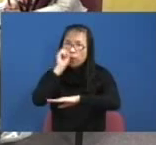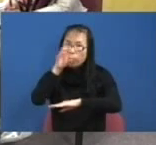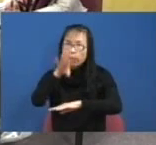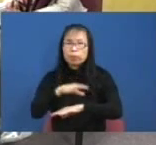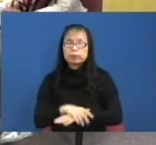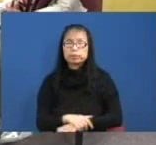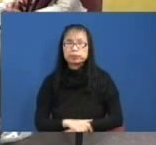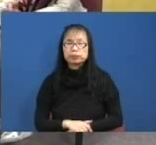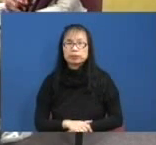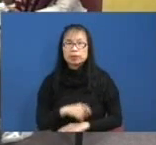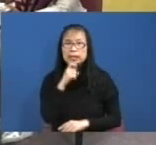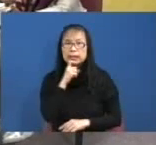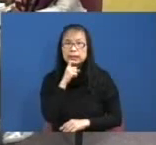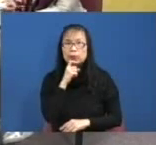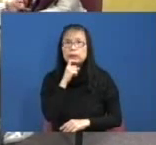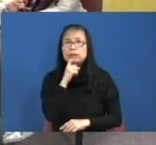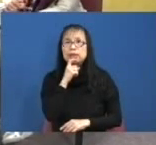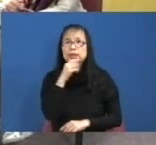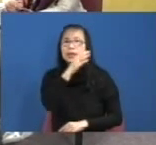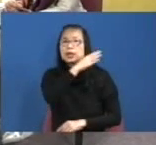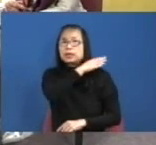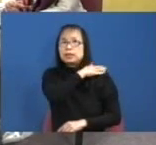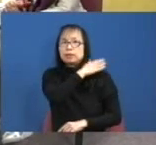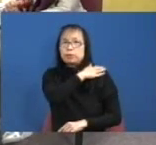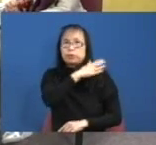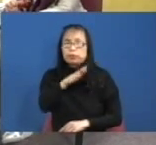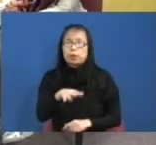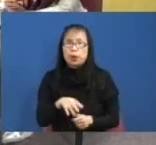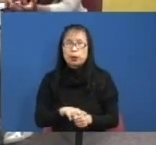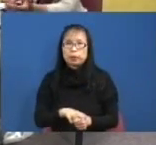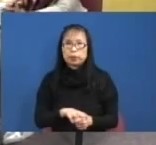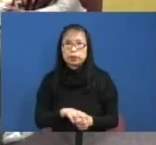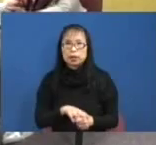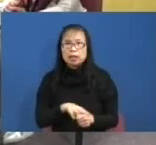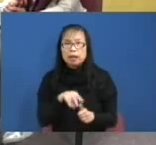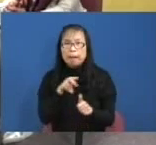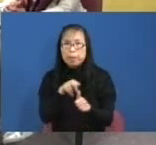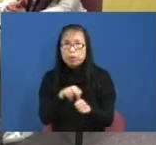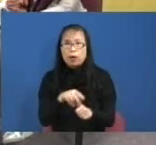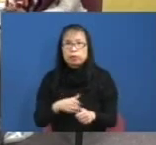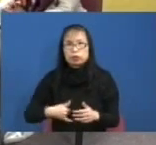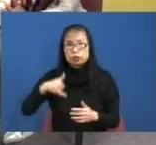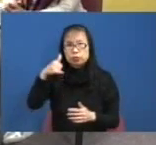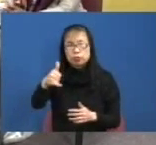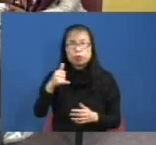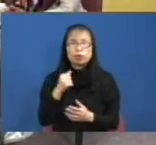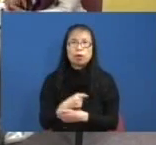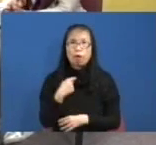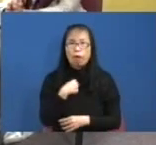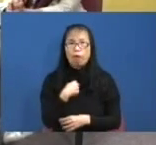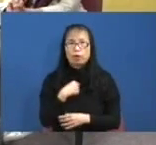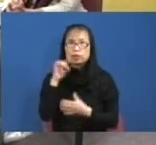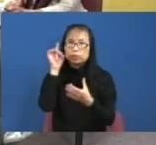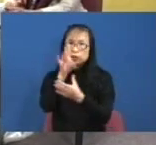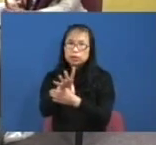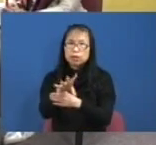即係看更啦，或者我哋啲保安員啊，咁佢哋都行上街啊，佢話我想早2個鐘頭